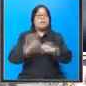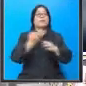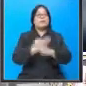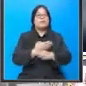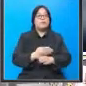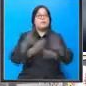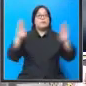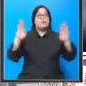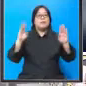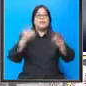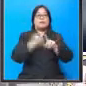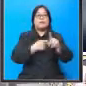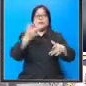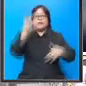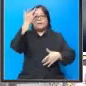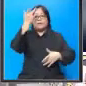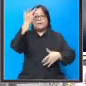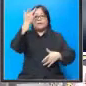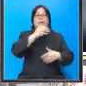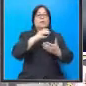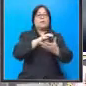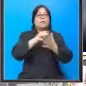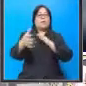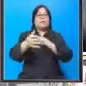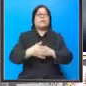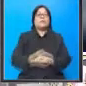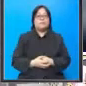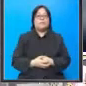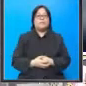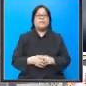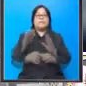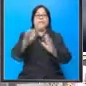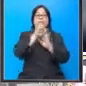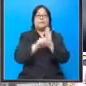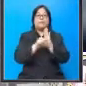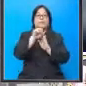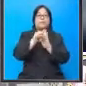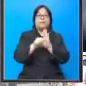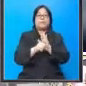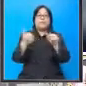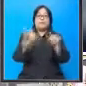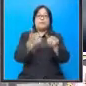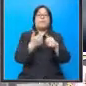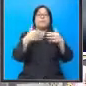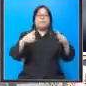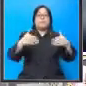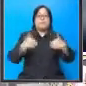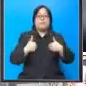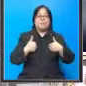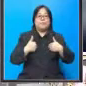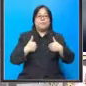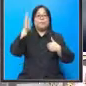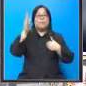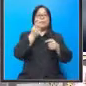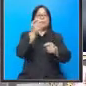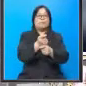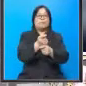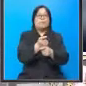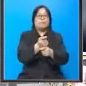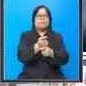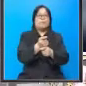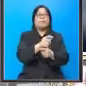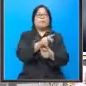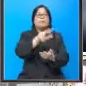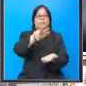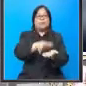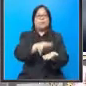bebas daripada penyakit dan perusak tanaman syarat-syarat report and yang telah dipatuhi akan ditentukan us